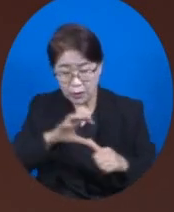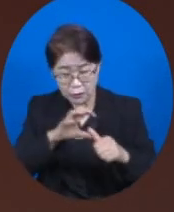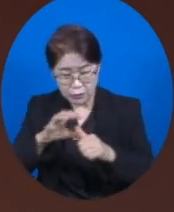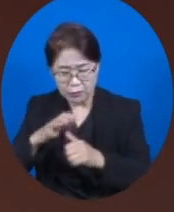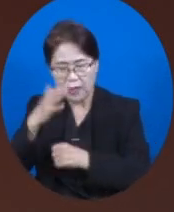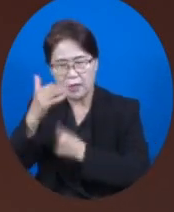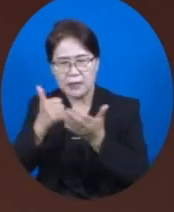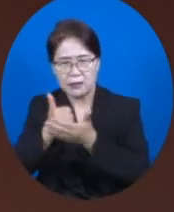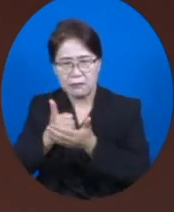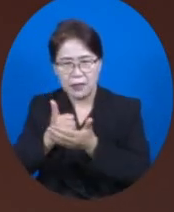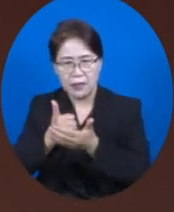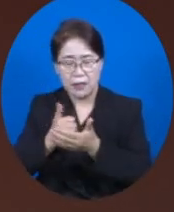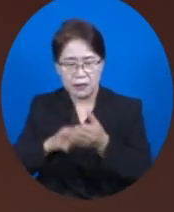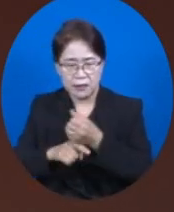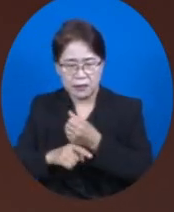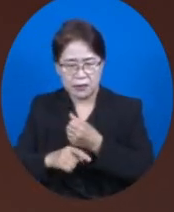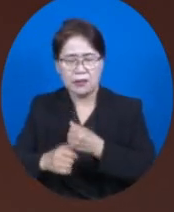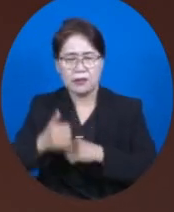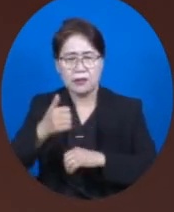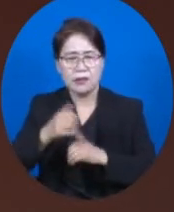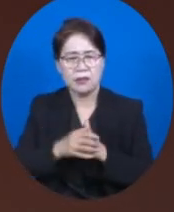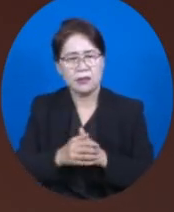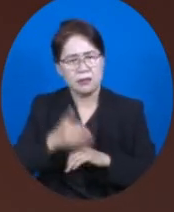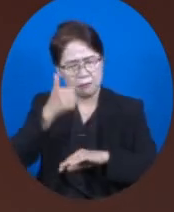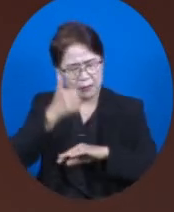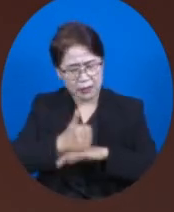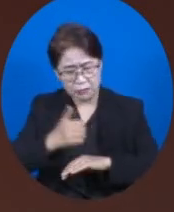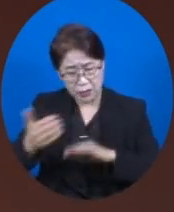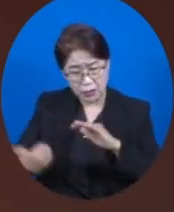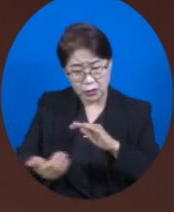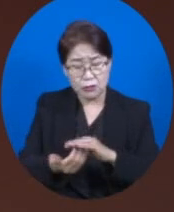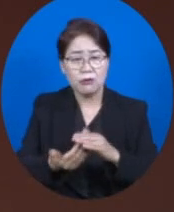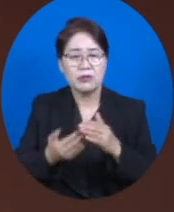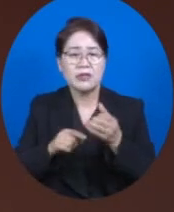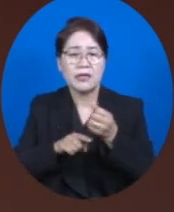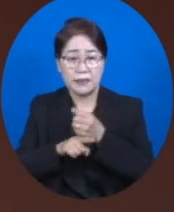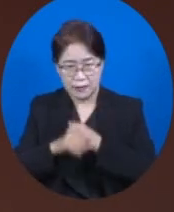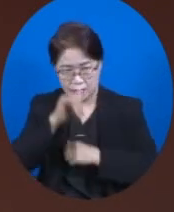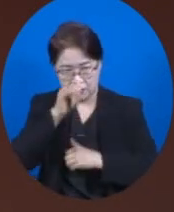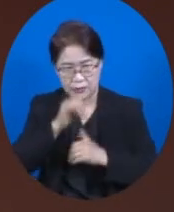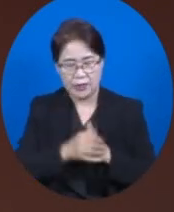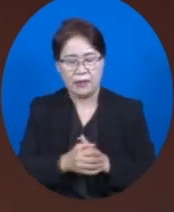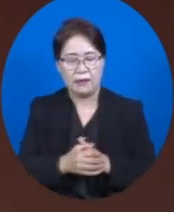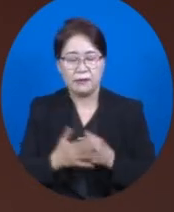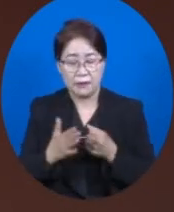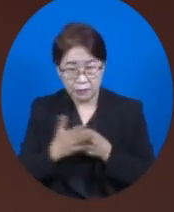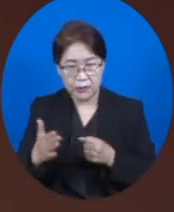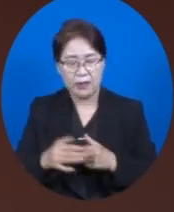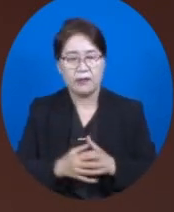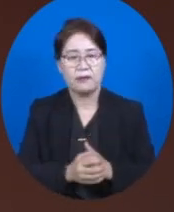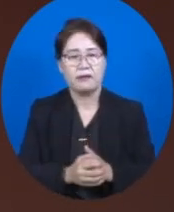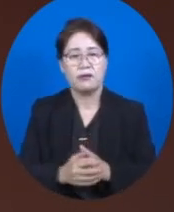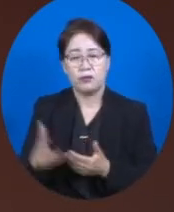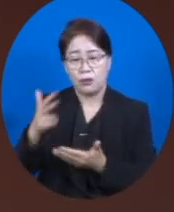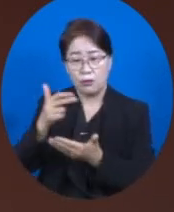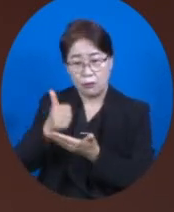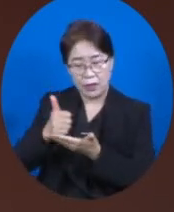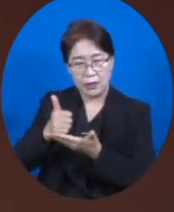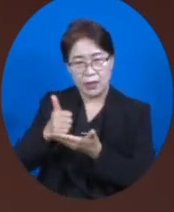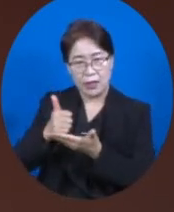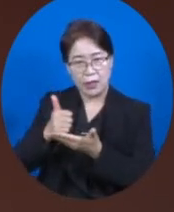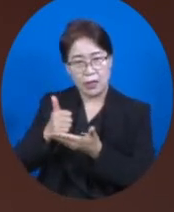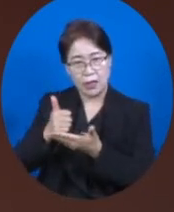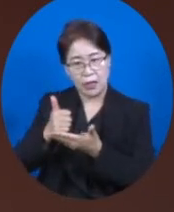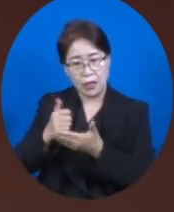마침내 우리 가운데 이루어지도록 하신다는 의미입니다 그러므로 여호와의 눈은 성전